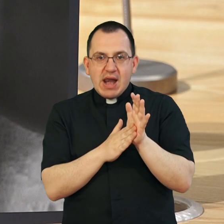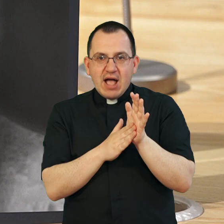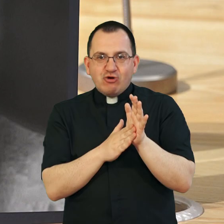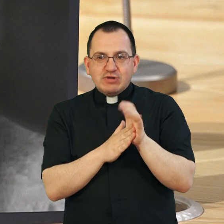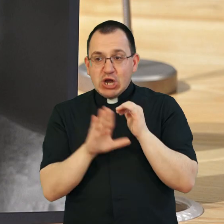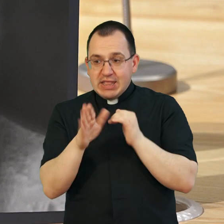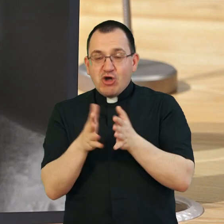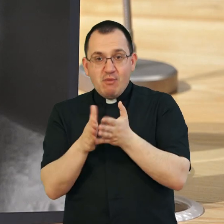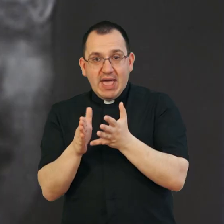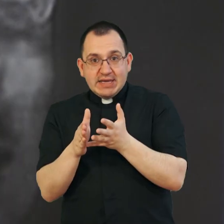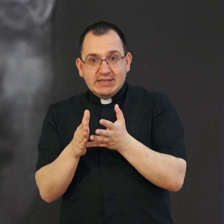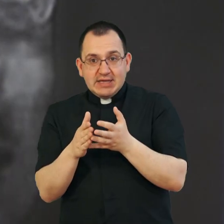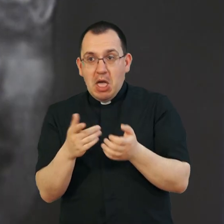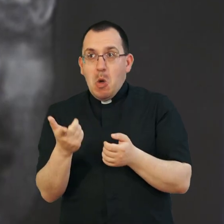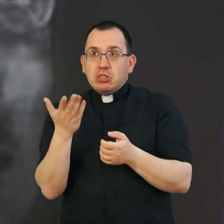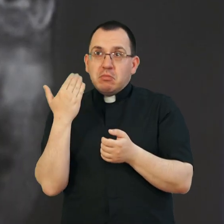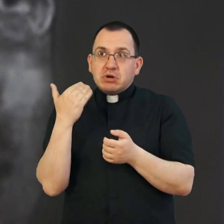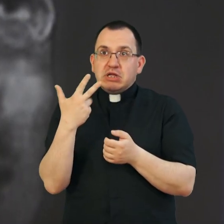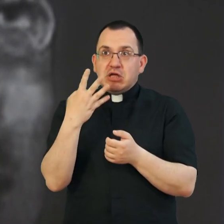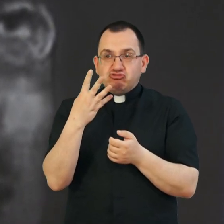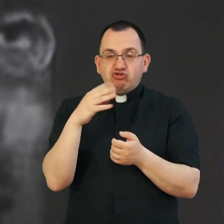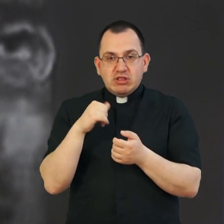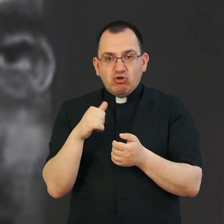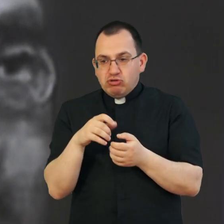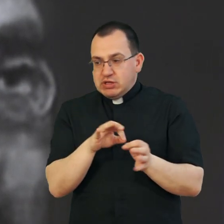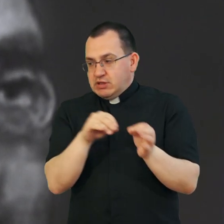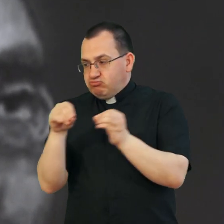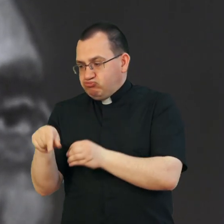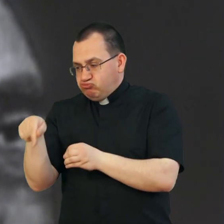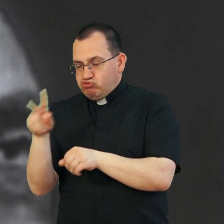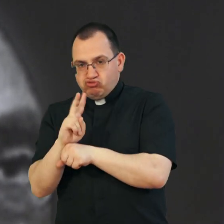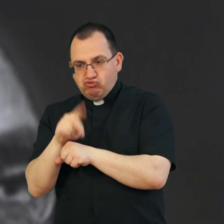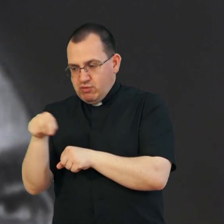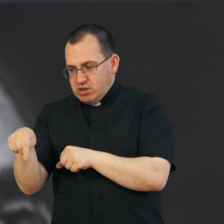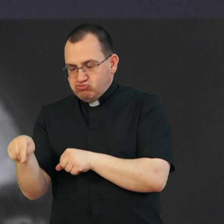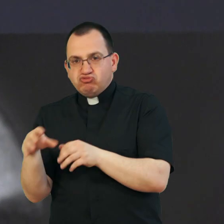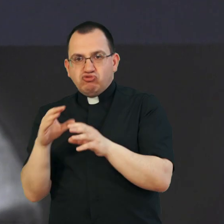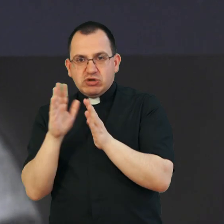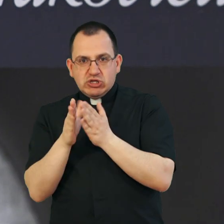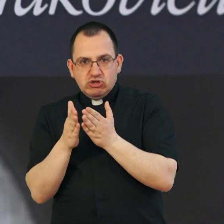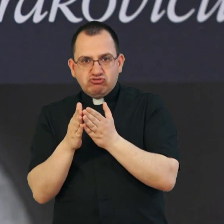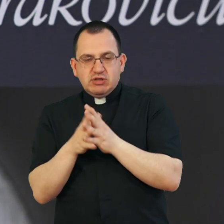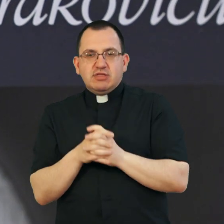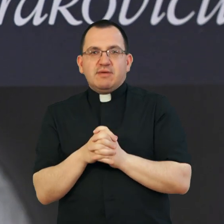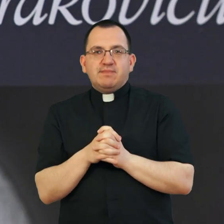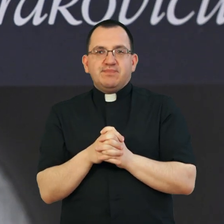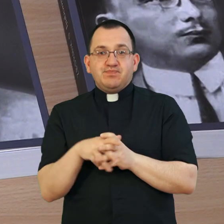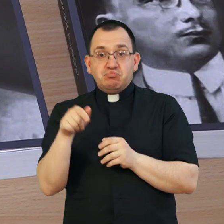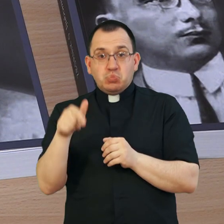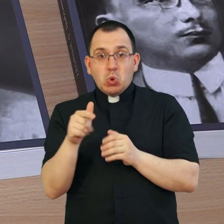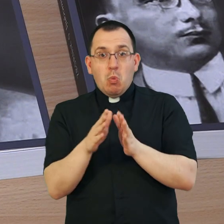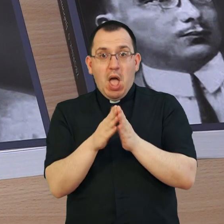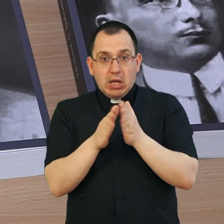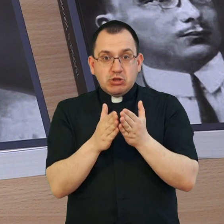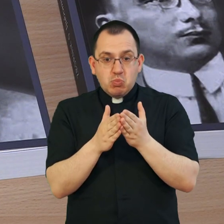od 2018. godine čuva u Biskupijskoj knjižnici Varaždin. Zbornik je plod